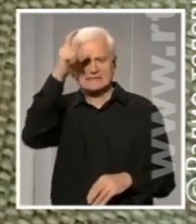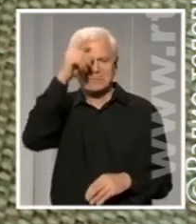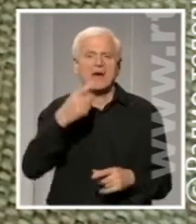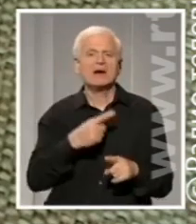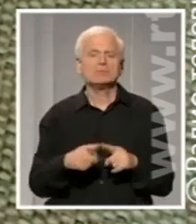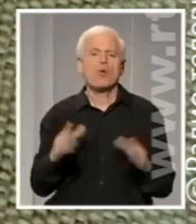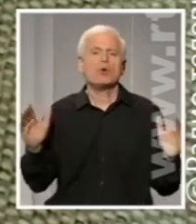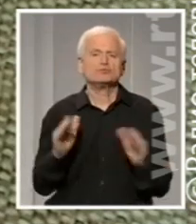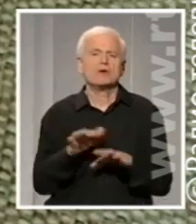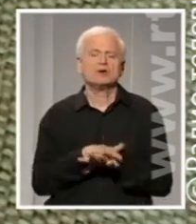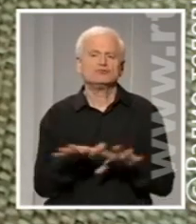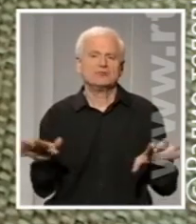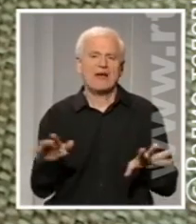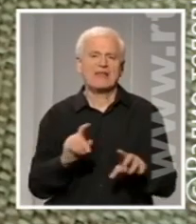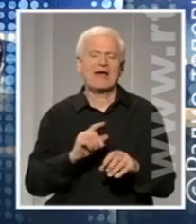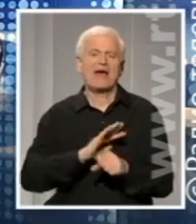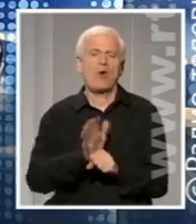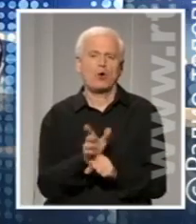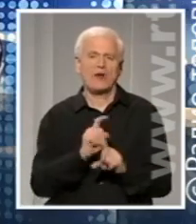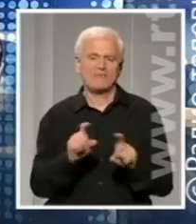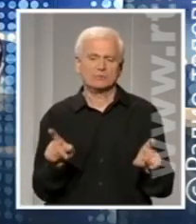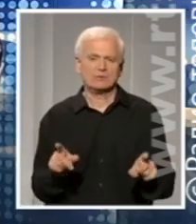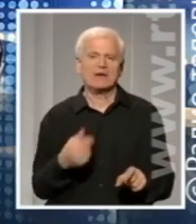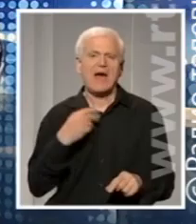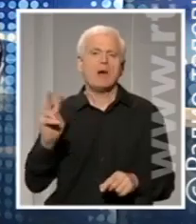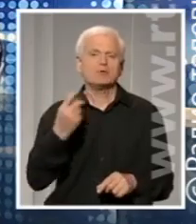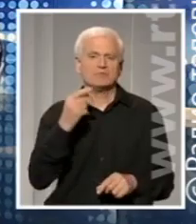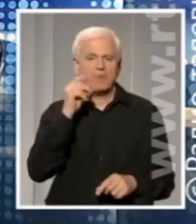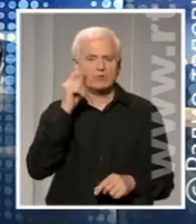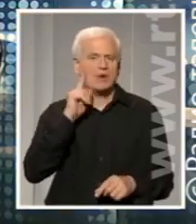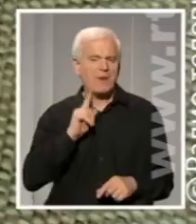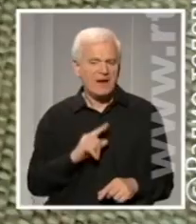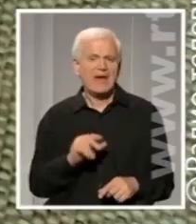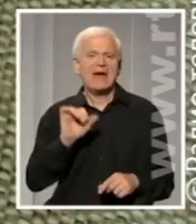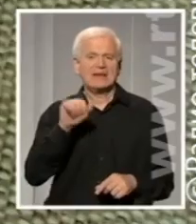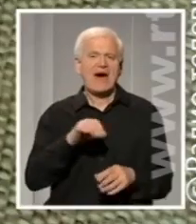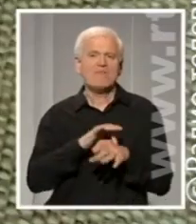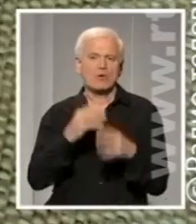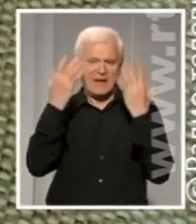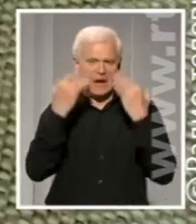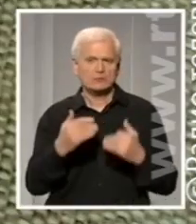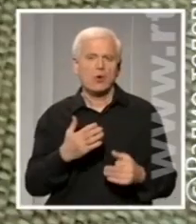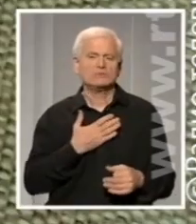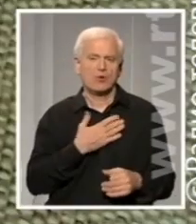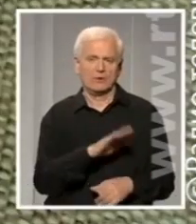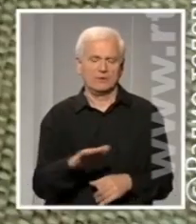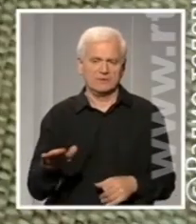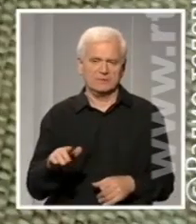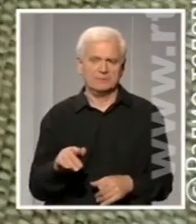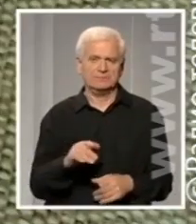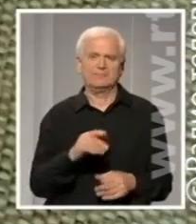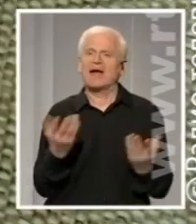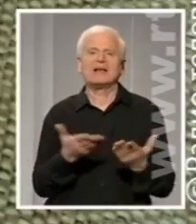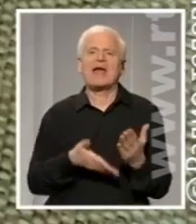za suzbijanje širenja virusa. I apelujem na roditelje da vode računa o deci, gde